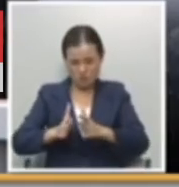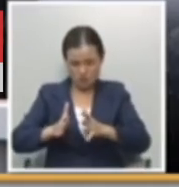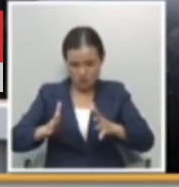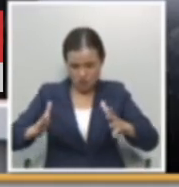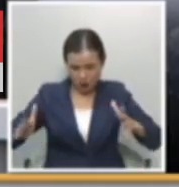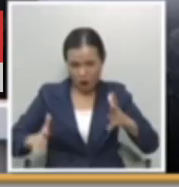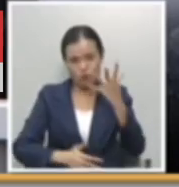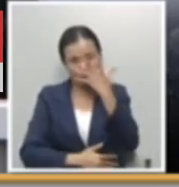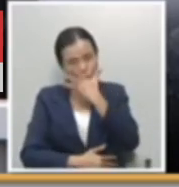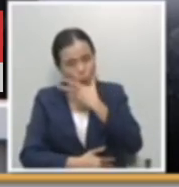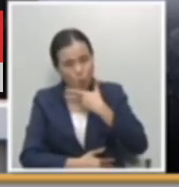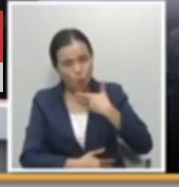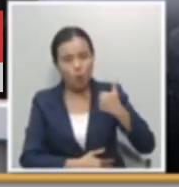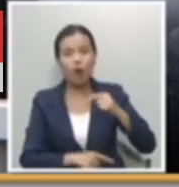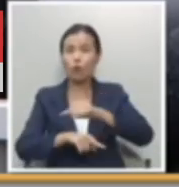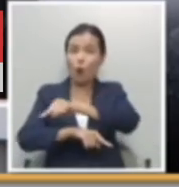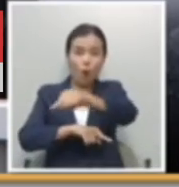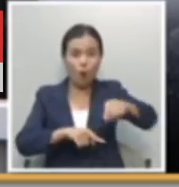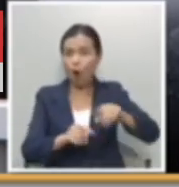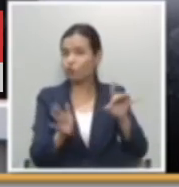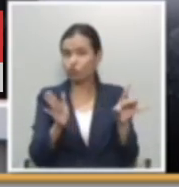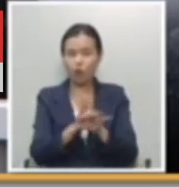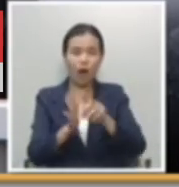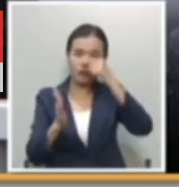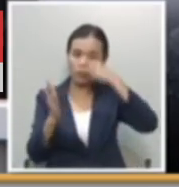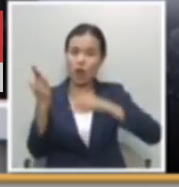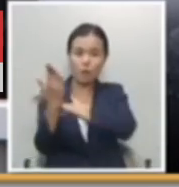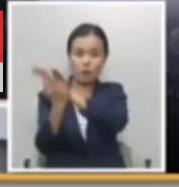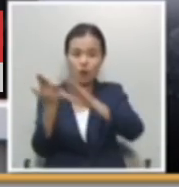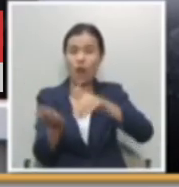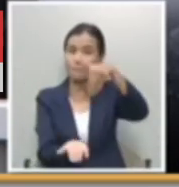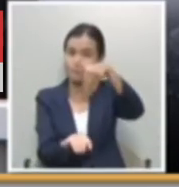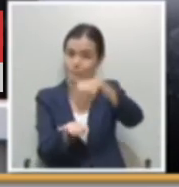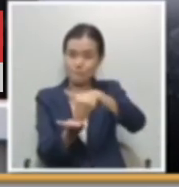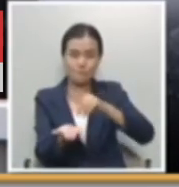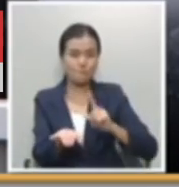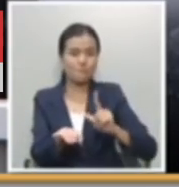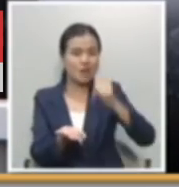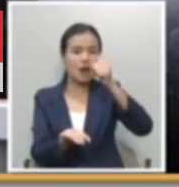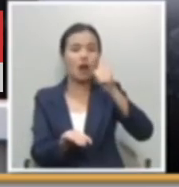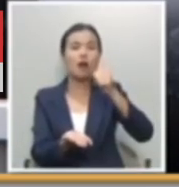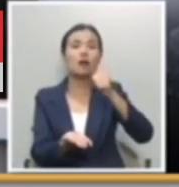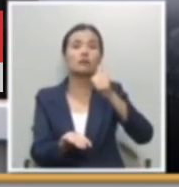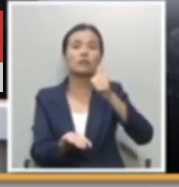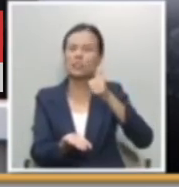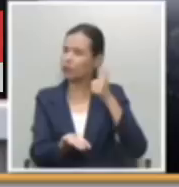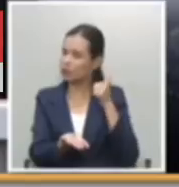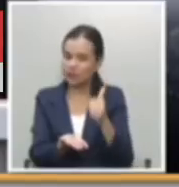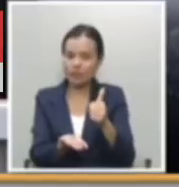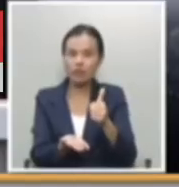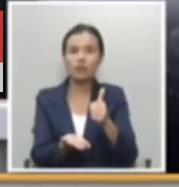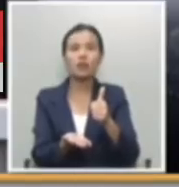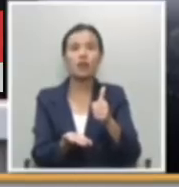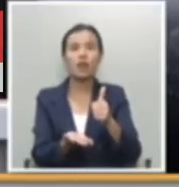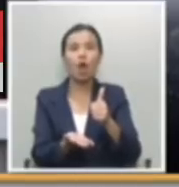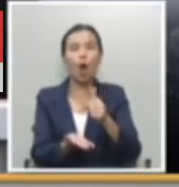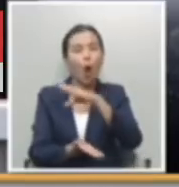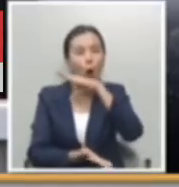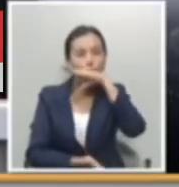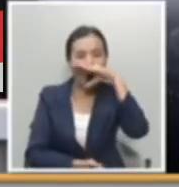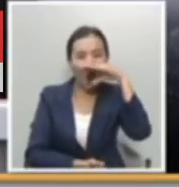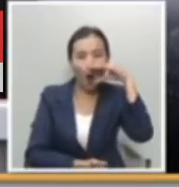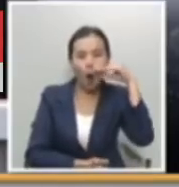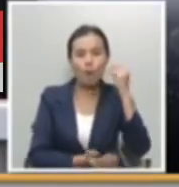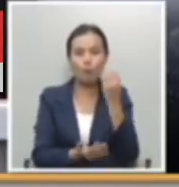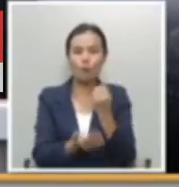วยมากมันเป็นที่แปลงสุดท้ายในประเทศไทยในใจกลางเมืองที่ดีที่สุดเลยตรงนี้มันเนื้อหอมในทุนมึงอยากได้เจ้าสัว